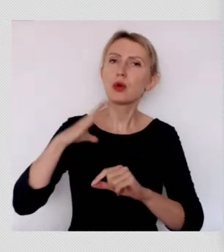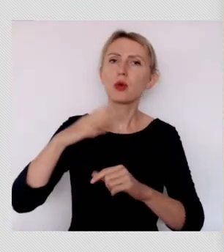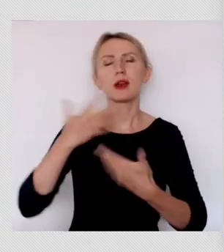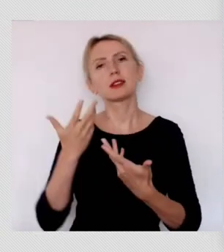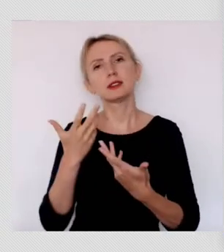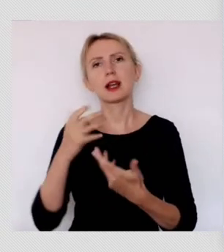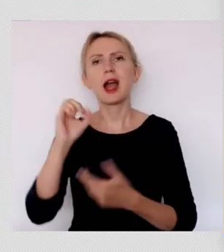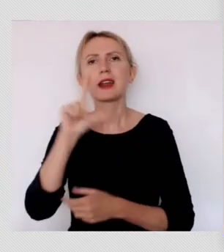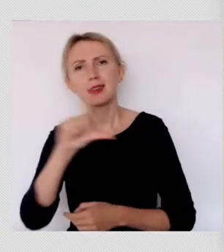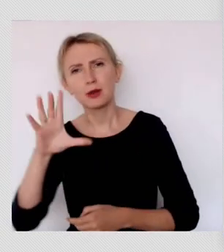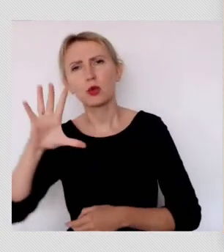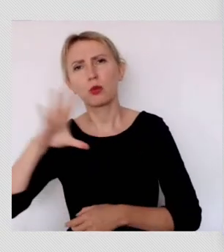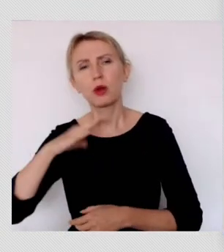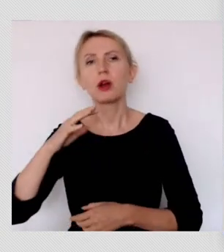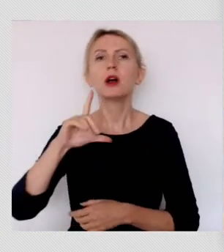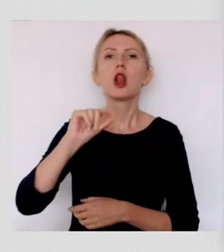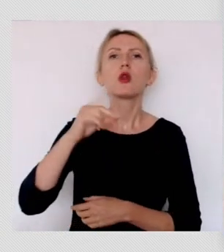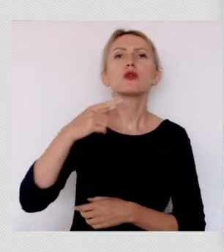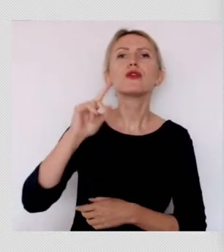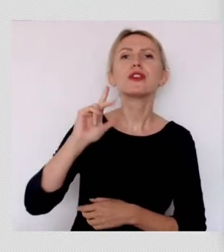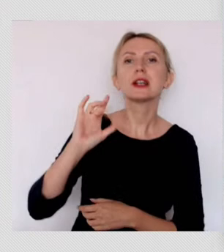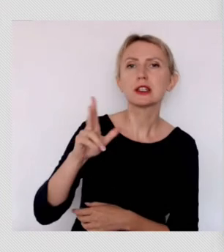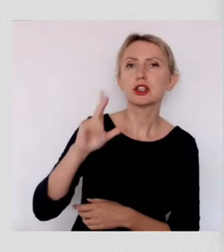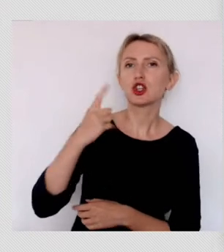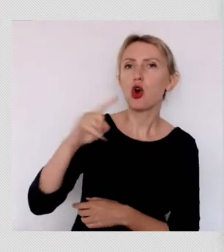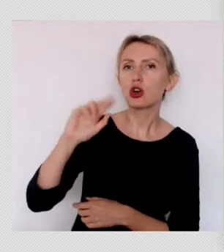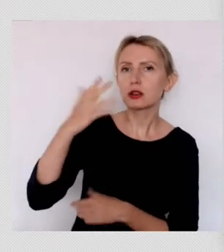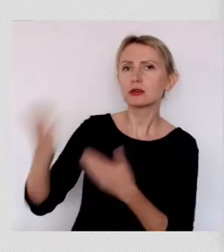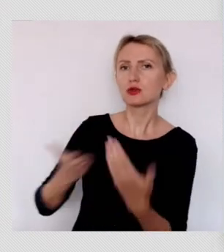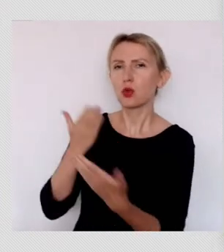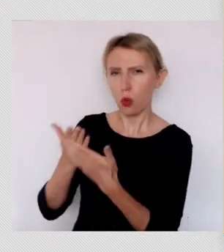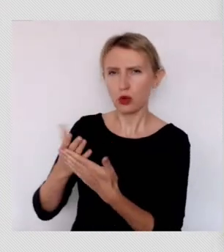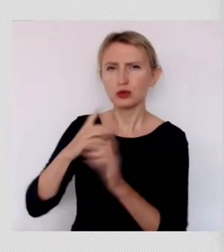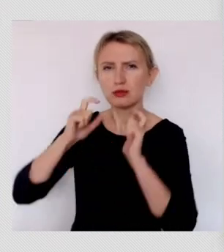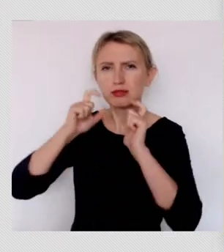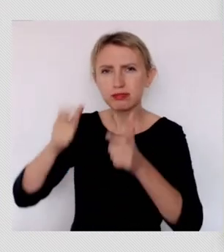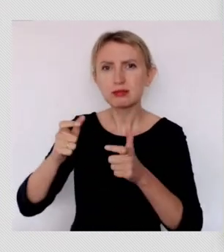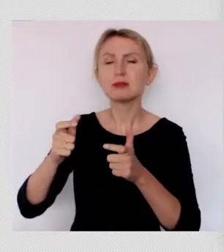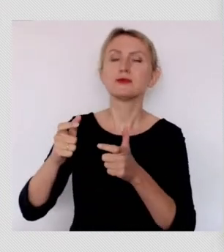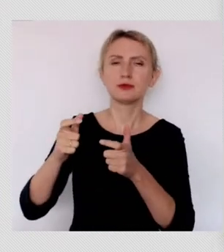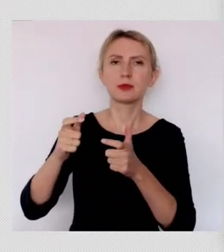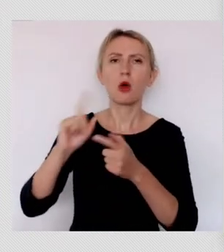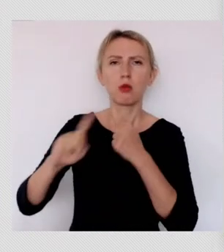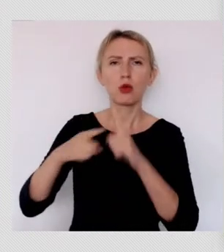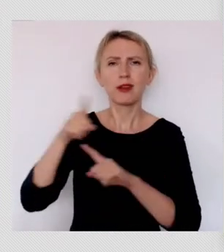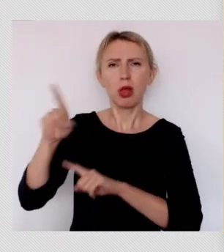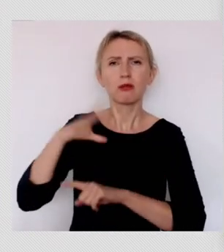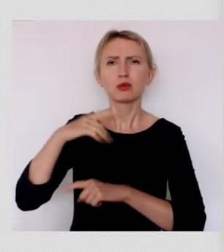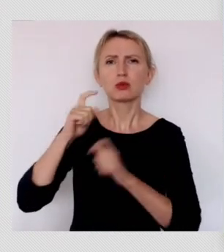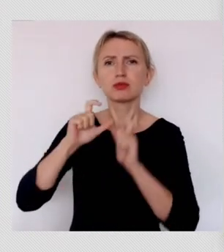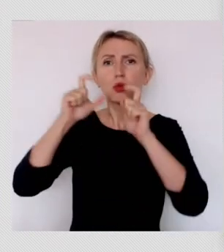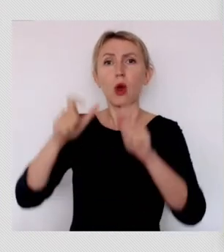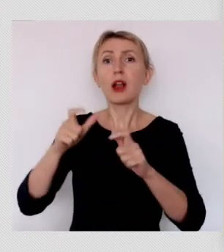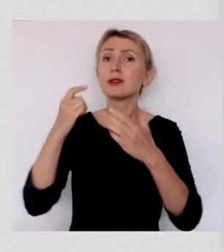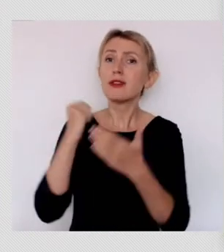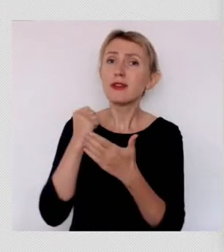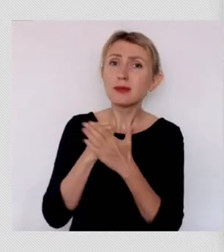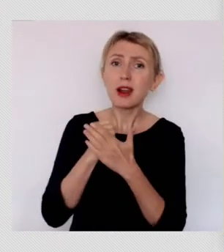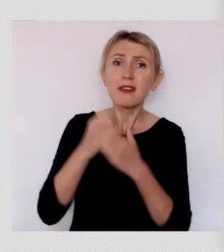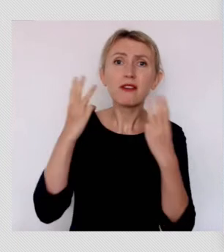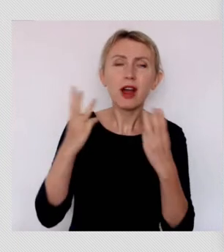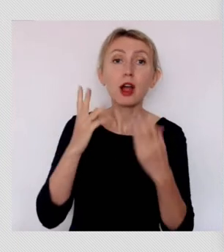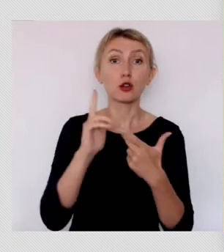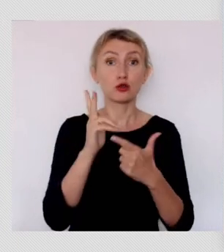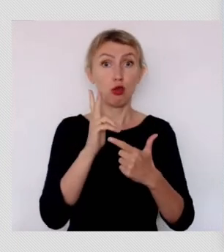tutaj chociażby Ludwik Dorn taki postulat zgłosił gdzieś tam jako outsider taki polityczny, ale to jest rzecz ważna. Ktoś, kto